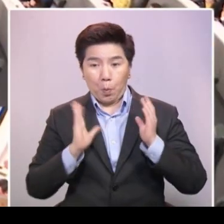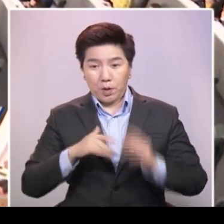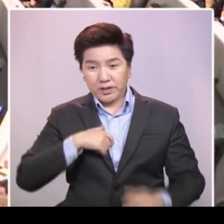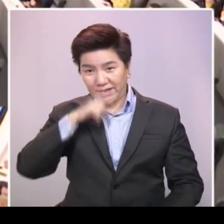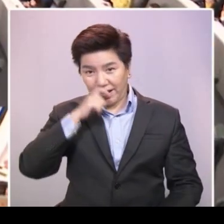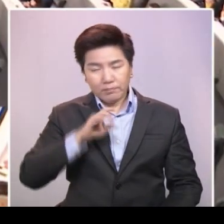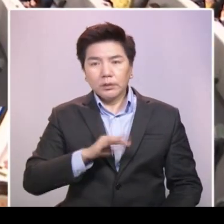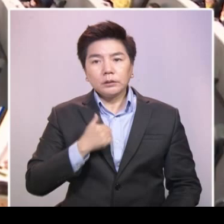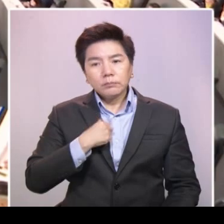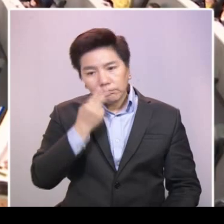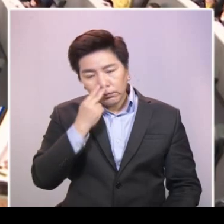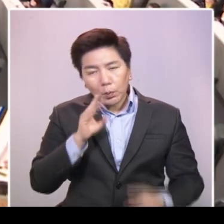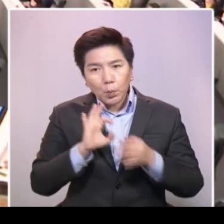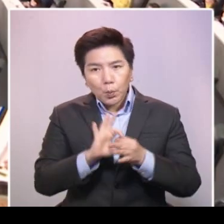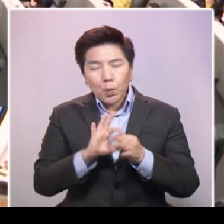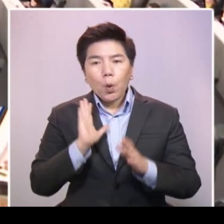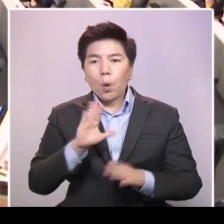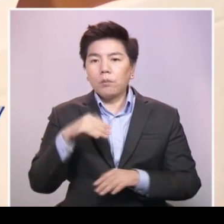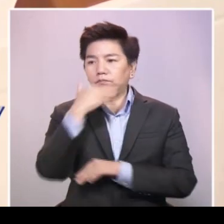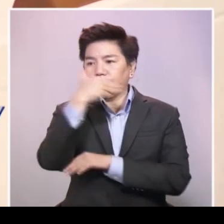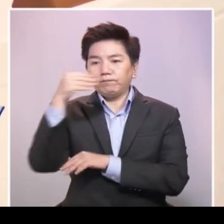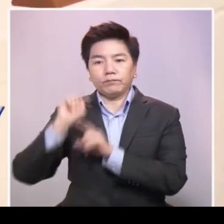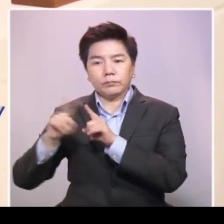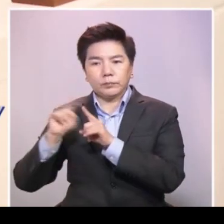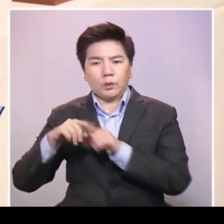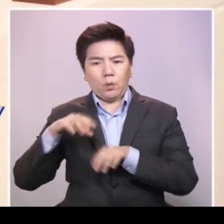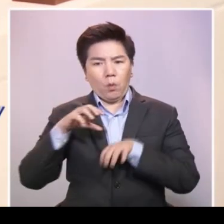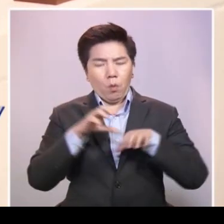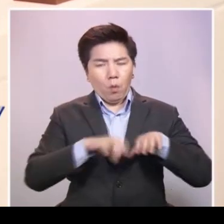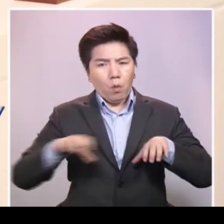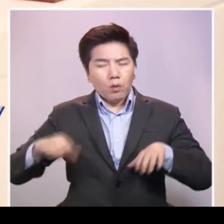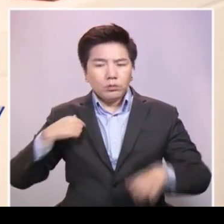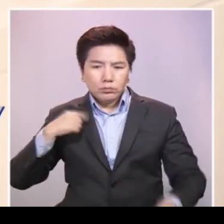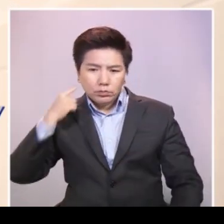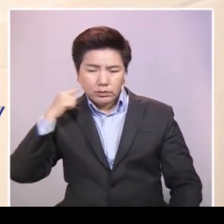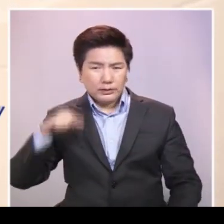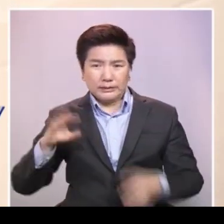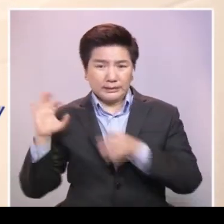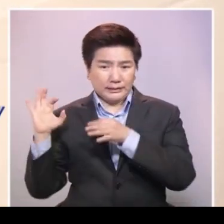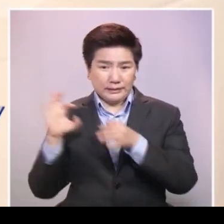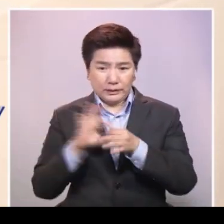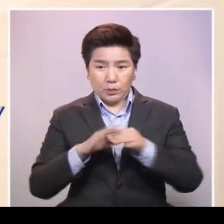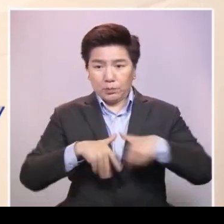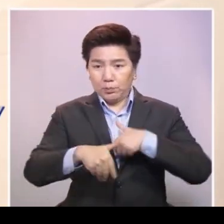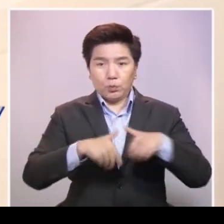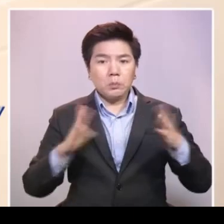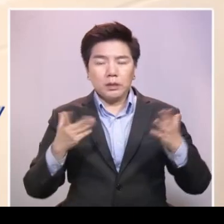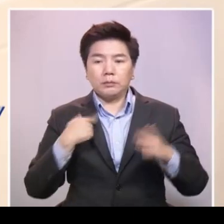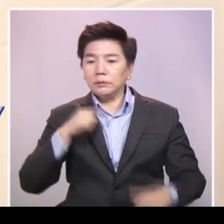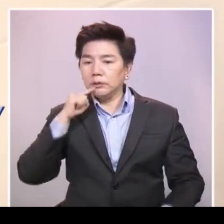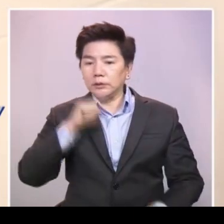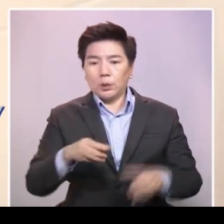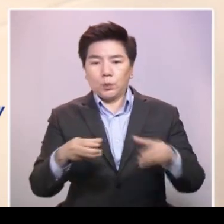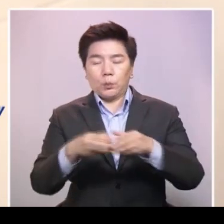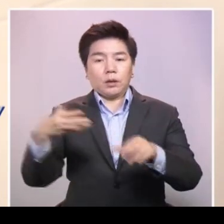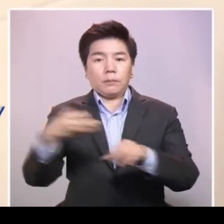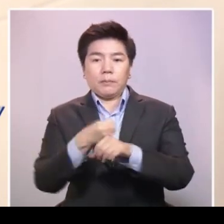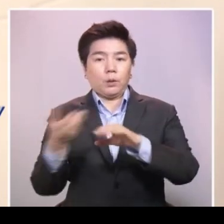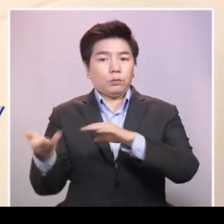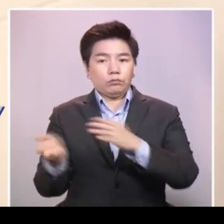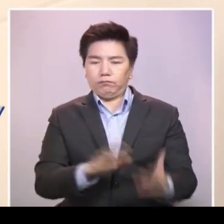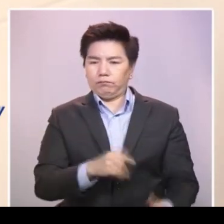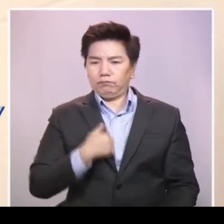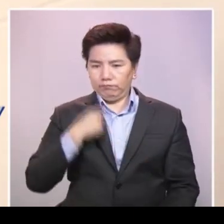คนไทยเท่านั้นล่ะค่ะมองว่าเป็นข้อกังวลของนานาประเทศที่องค์กรต่างๆที่ไม่ได้ยึดโยงกับประชาชนนั้นจะมายุบพรรคการเมือง